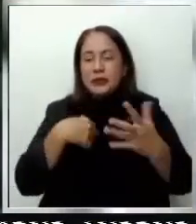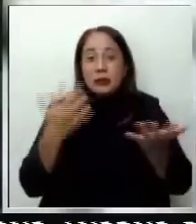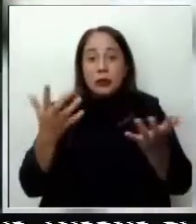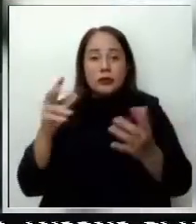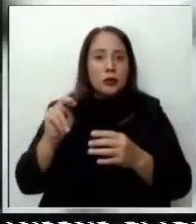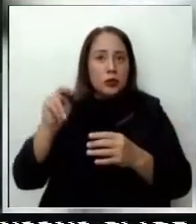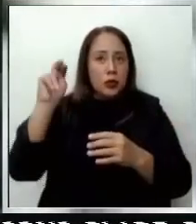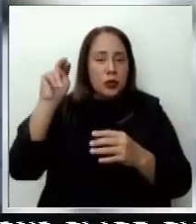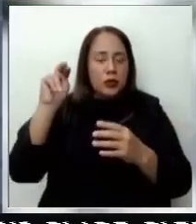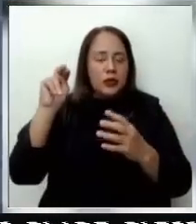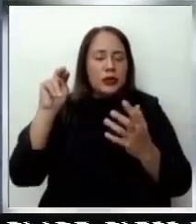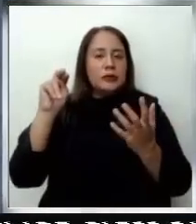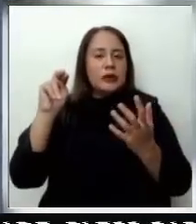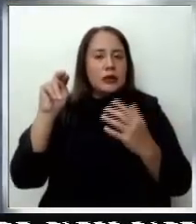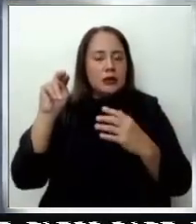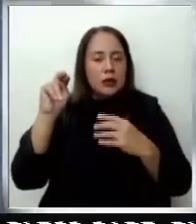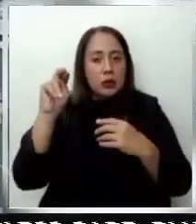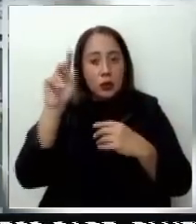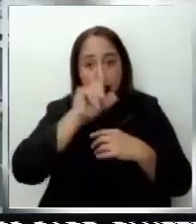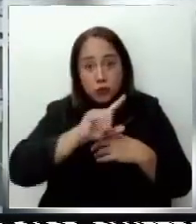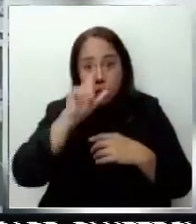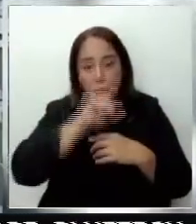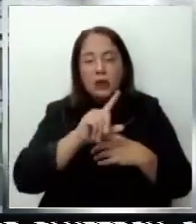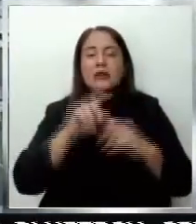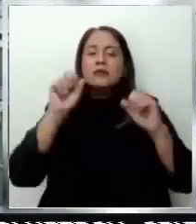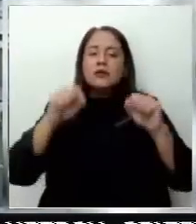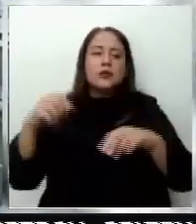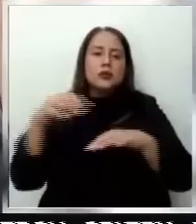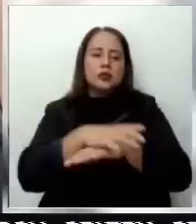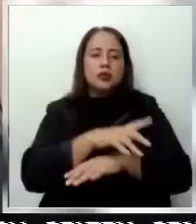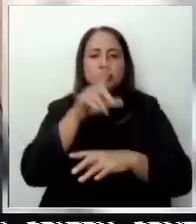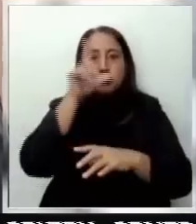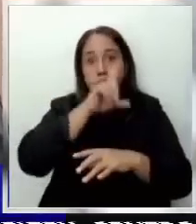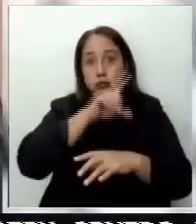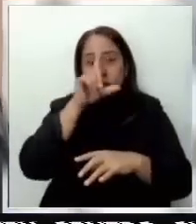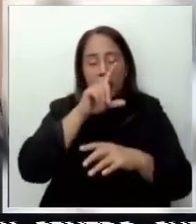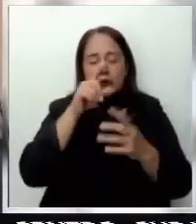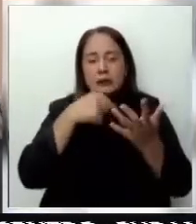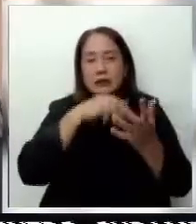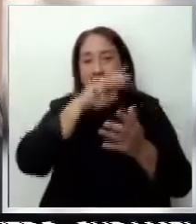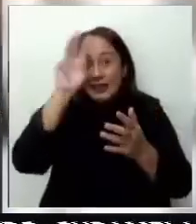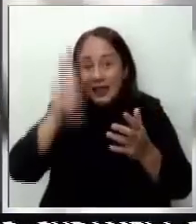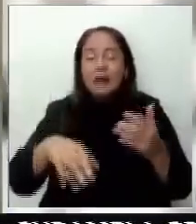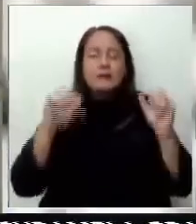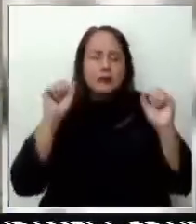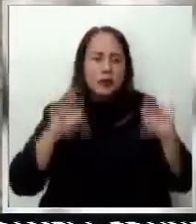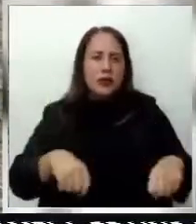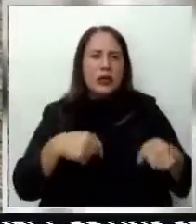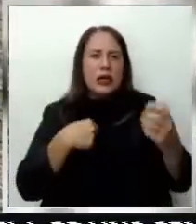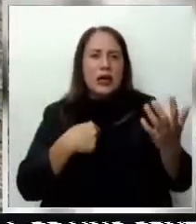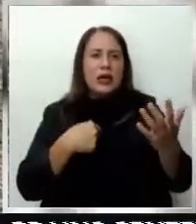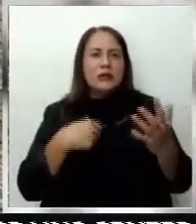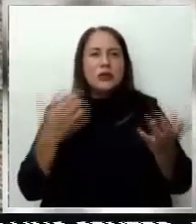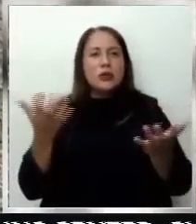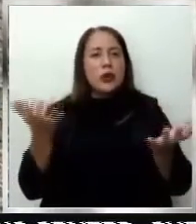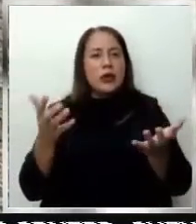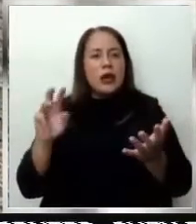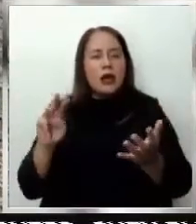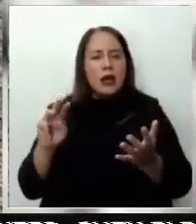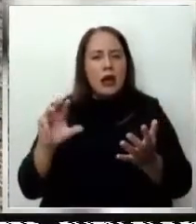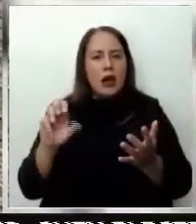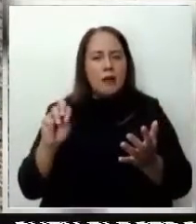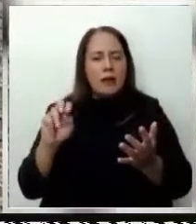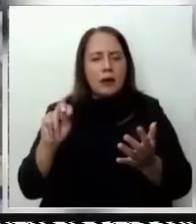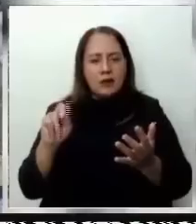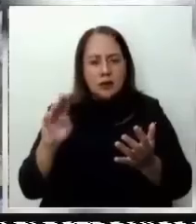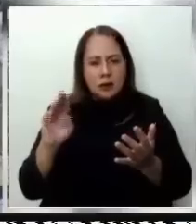yung chance po na makaapekto siya sa Metro Manila or direktang makaapekto sa Metro Manila is napakababa. Kung meron man daw